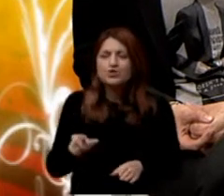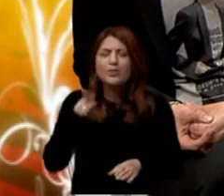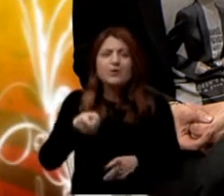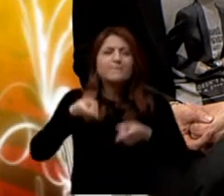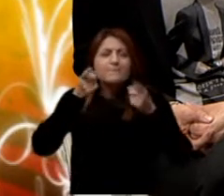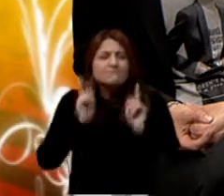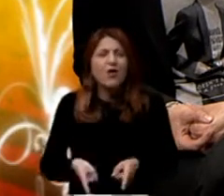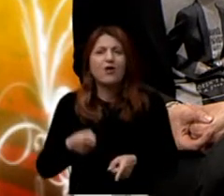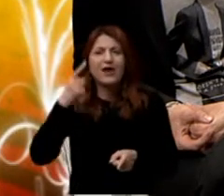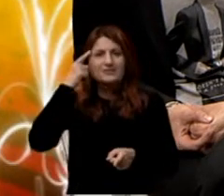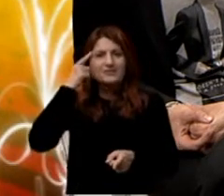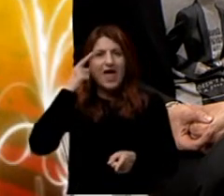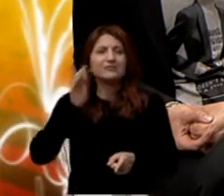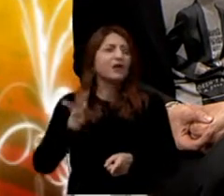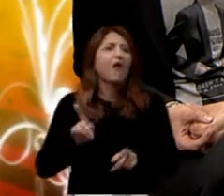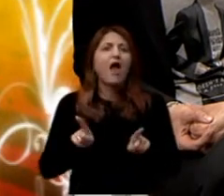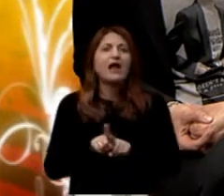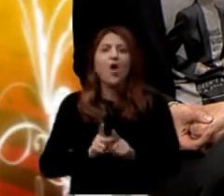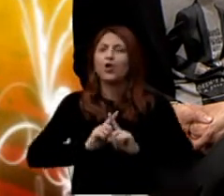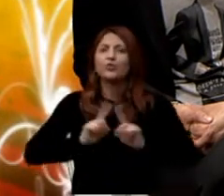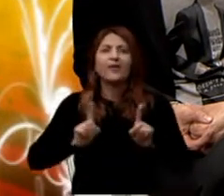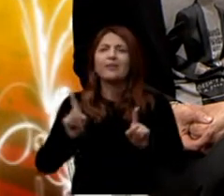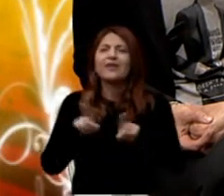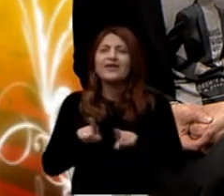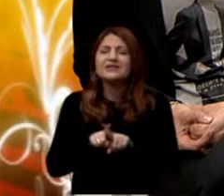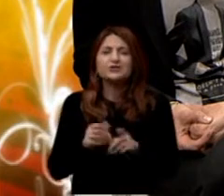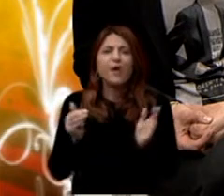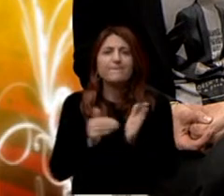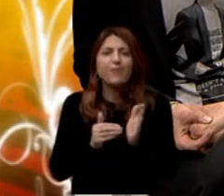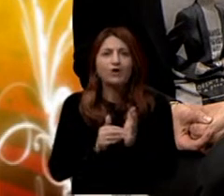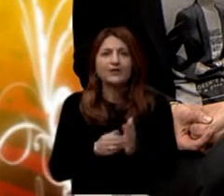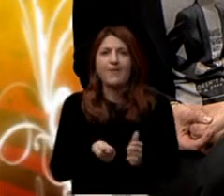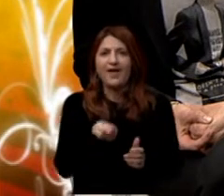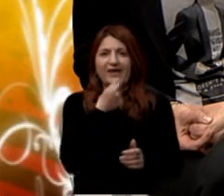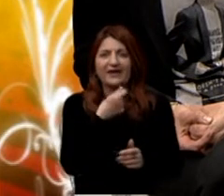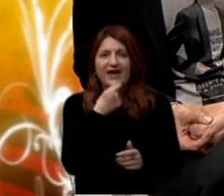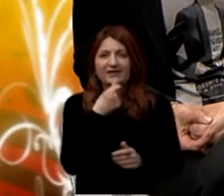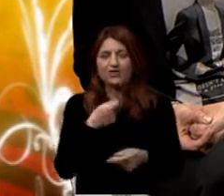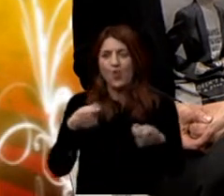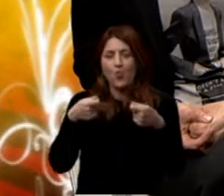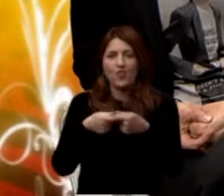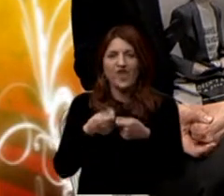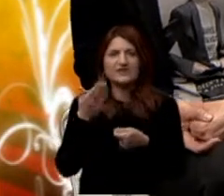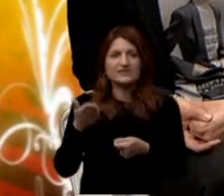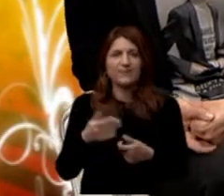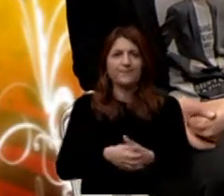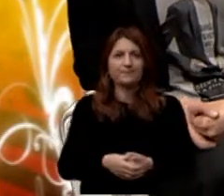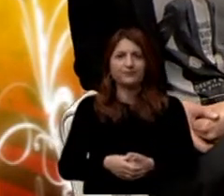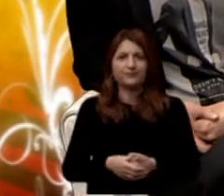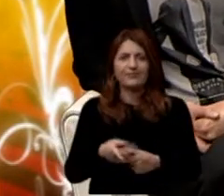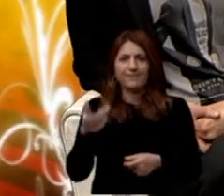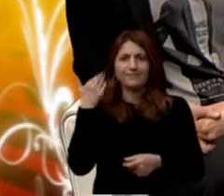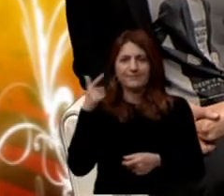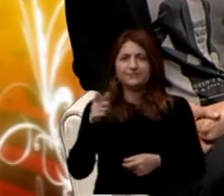mora naučiti da sasvim je drugačija potreba i prehrana što se nje tiče. Vi ste